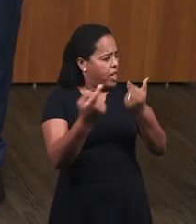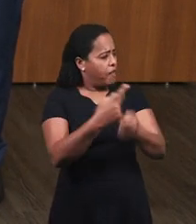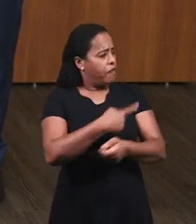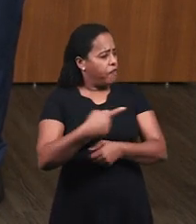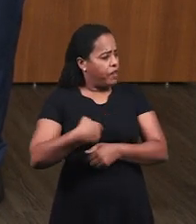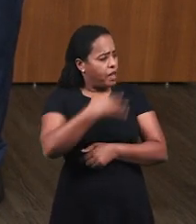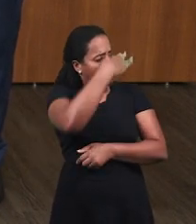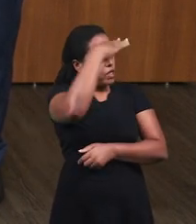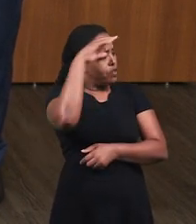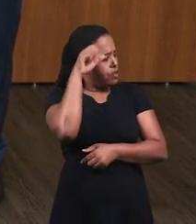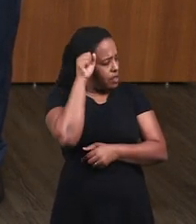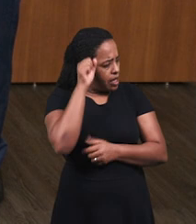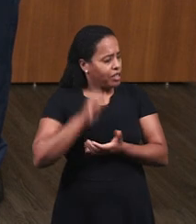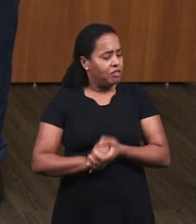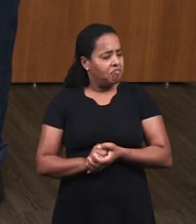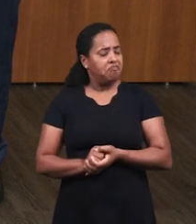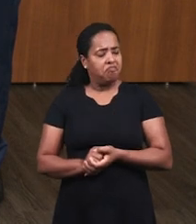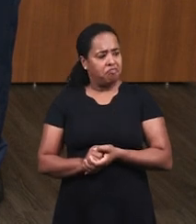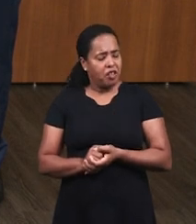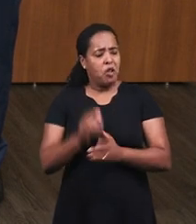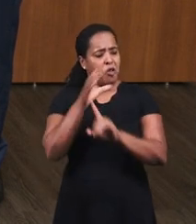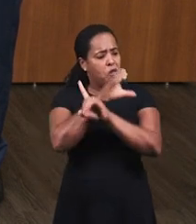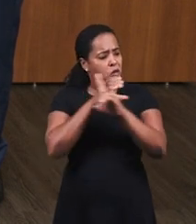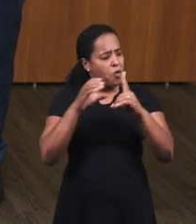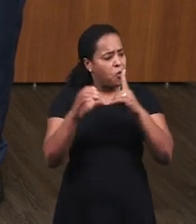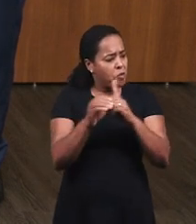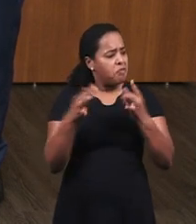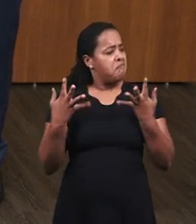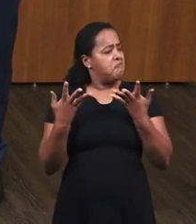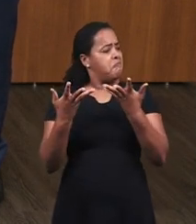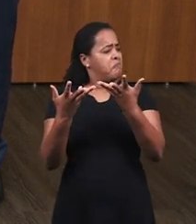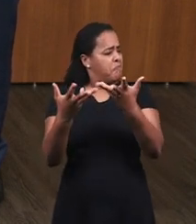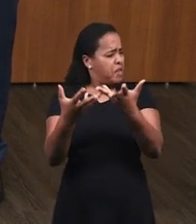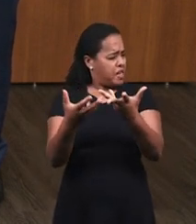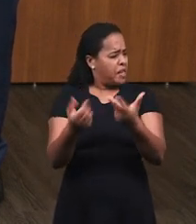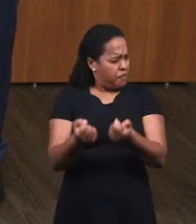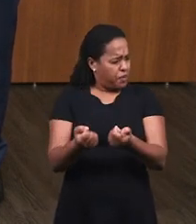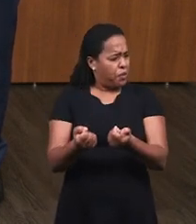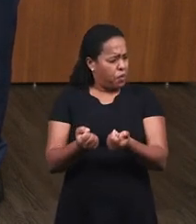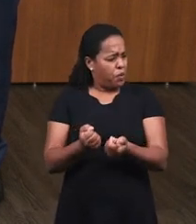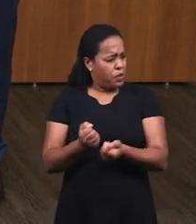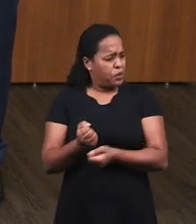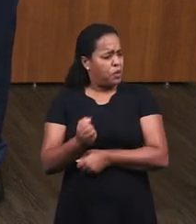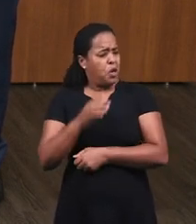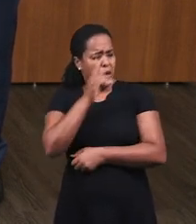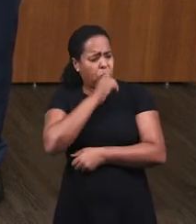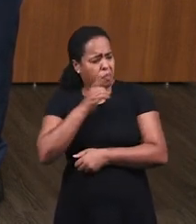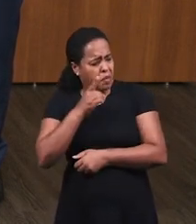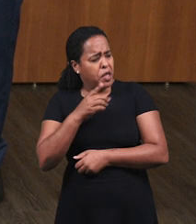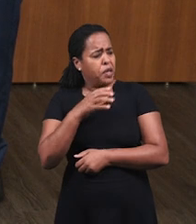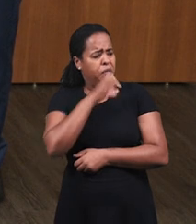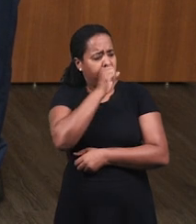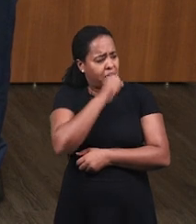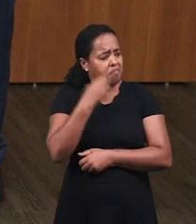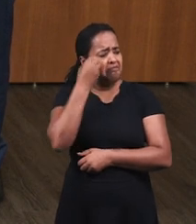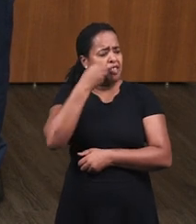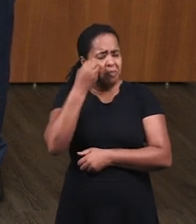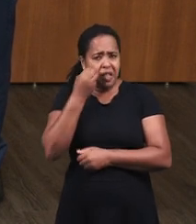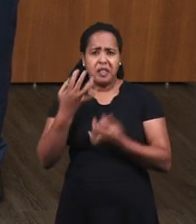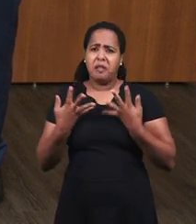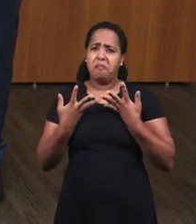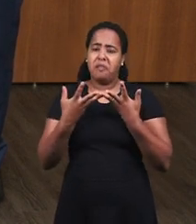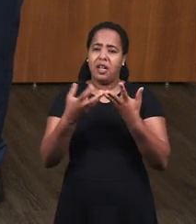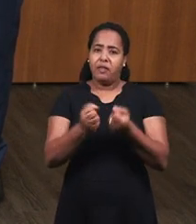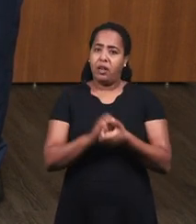a été ce week-end, le culte merveilleux dimanche soir. Combien d'expériences, ça a été